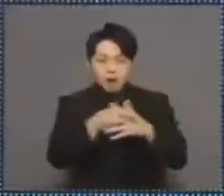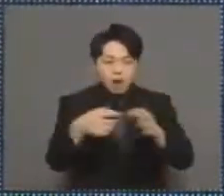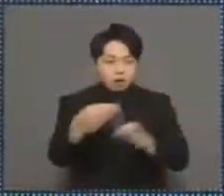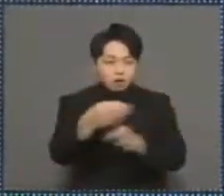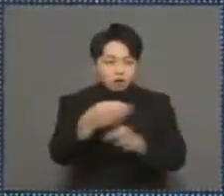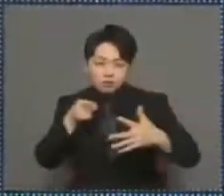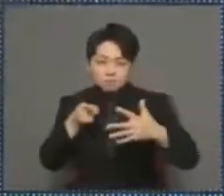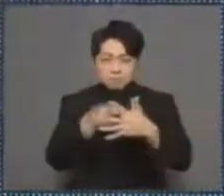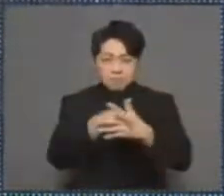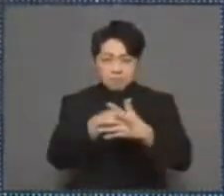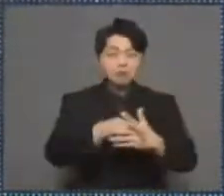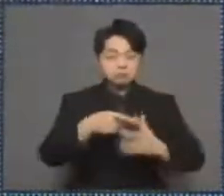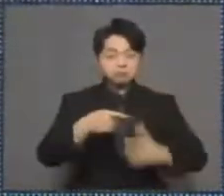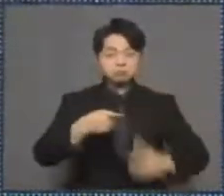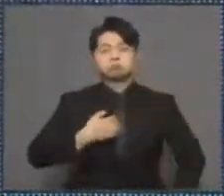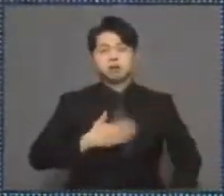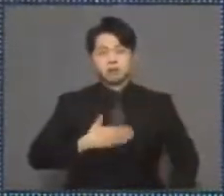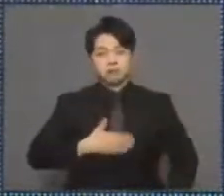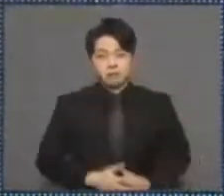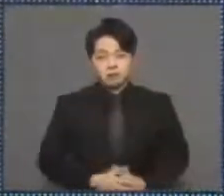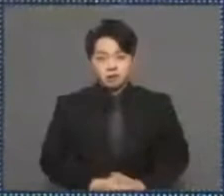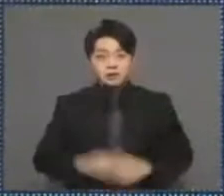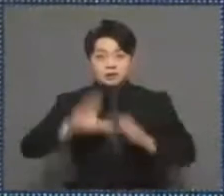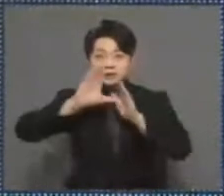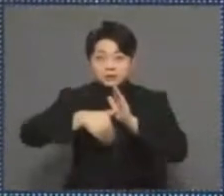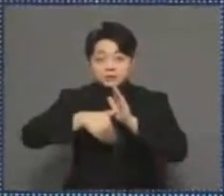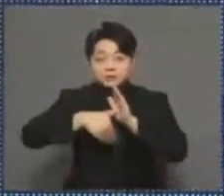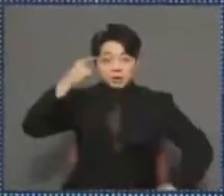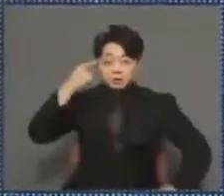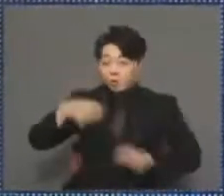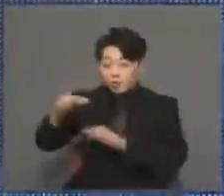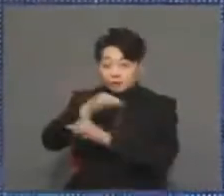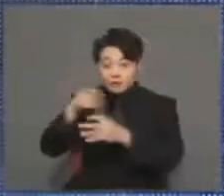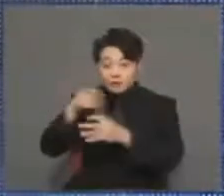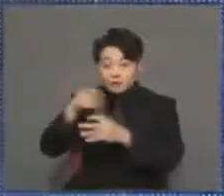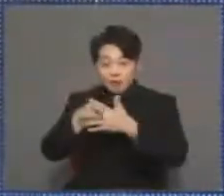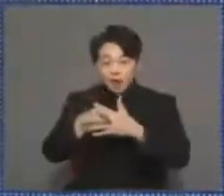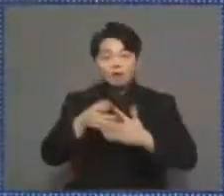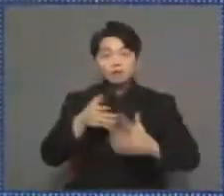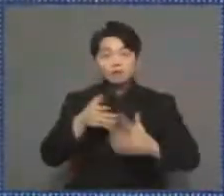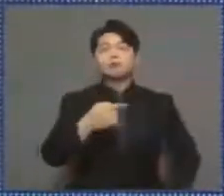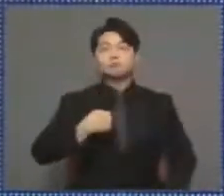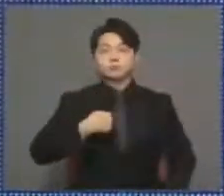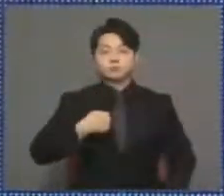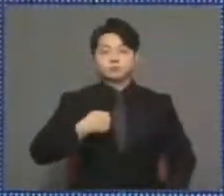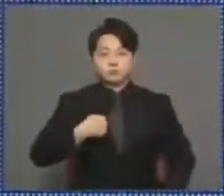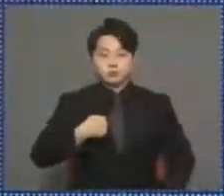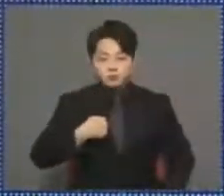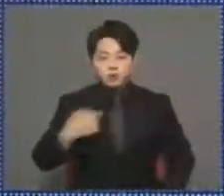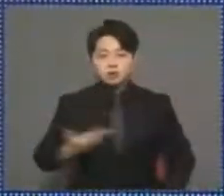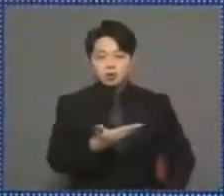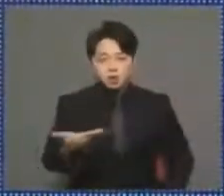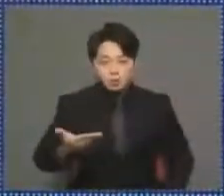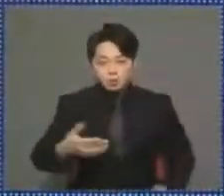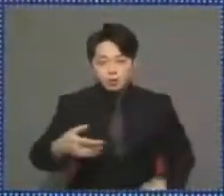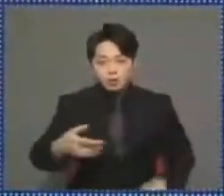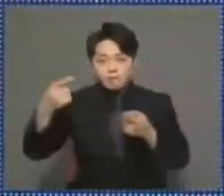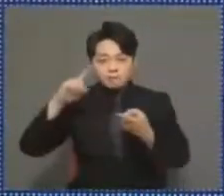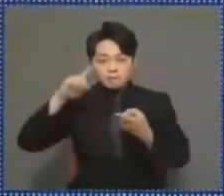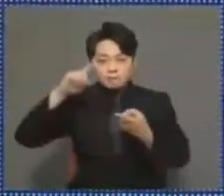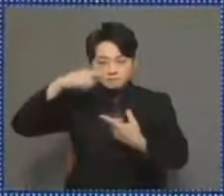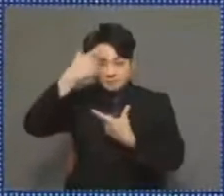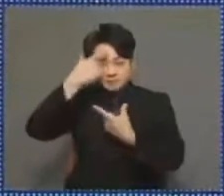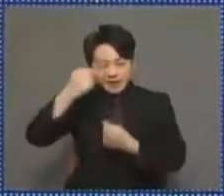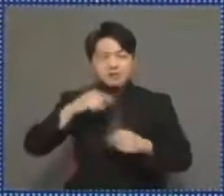압니다. 시대 정신과 시장을 아는 저 박찬대, 서생의 문제의식, 상인의 현실 감각을 가진 저